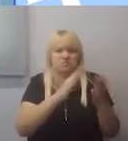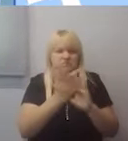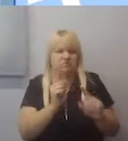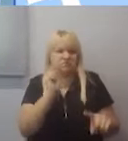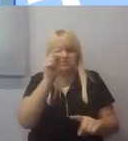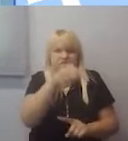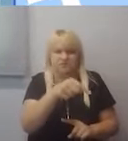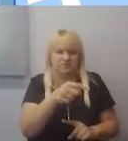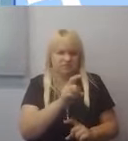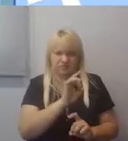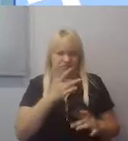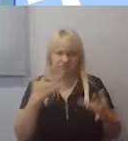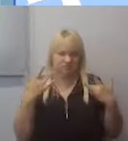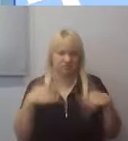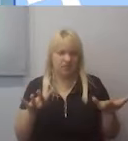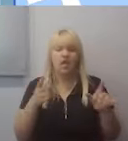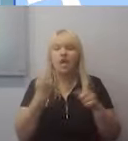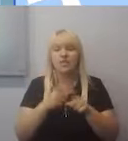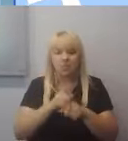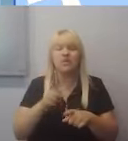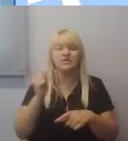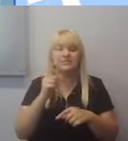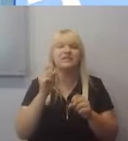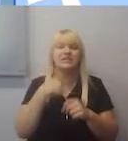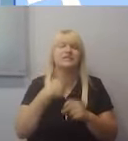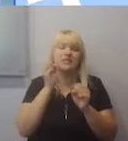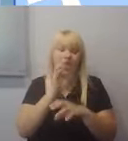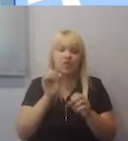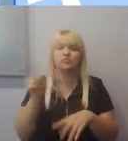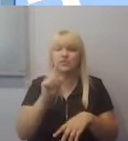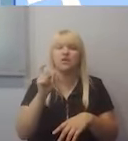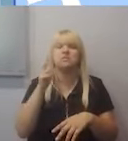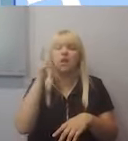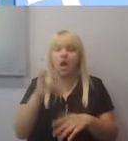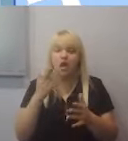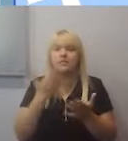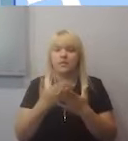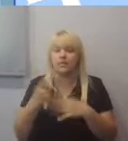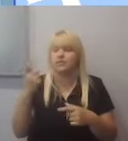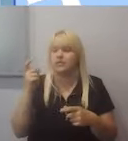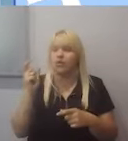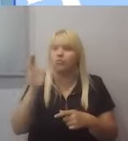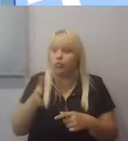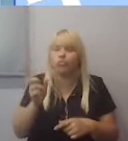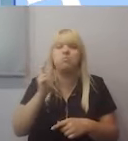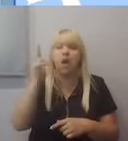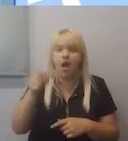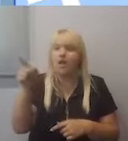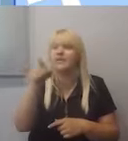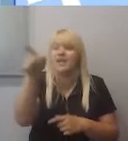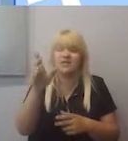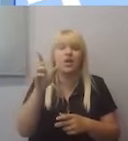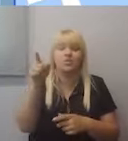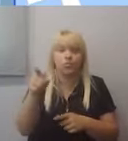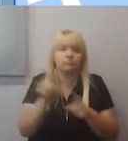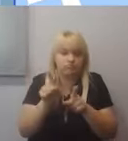arī tur tur tāpēc ir stāsts ļoti svarīgi ja cilv ja viņiem būtu tā pārliecība ka tā ir trešajā pilsēta viņam tiktu nodrošan vismaz kaut kāda daļa no tām ērtībā vai